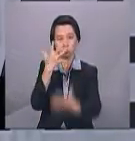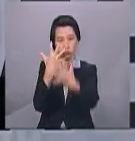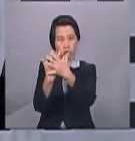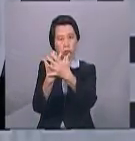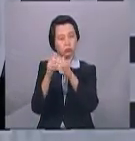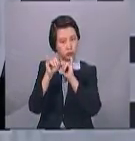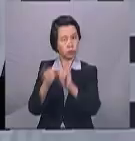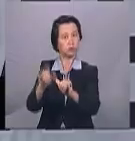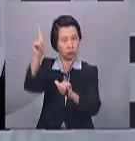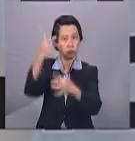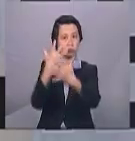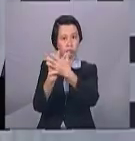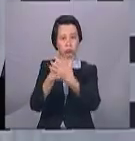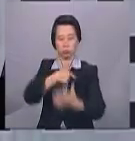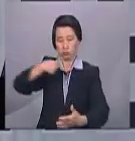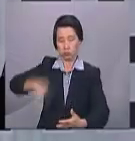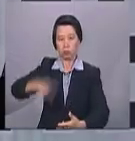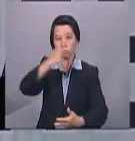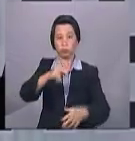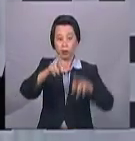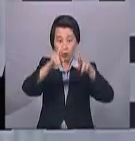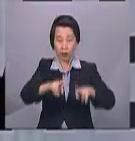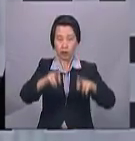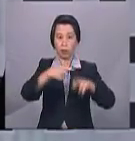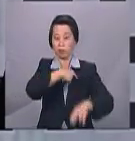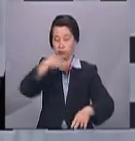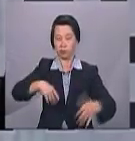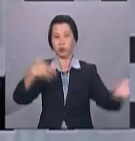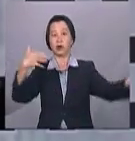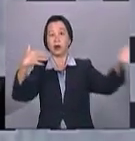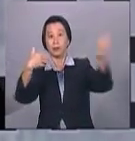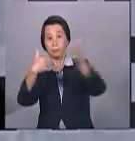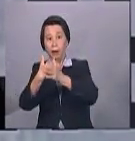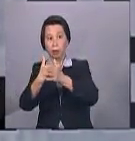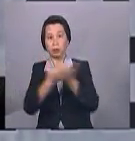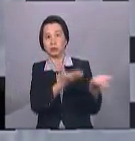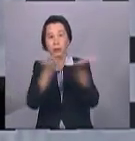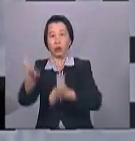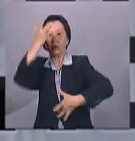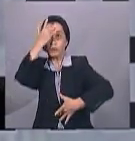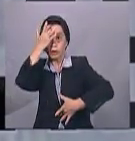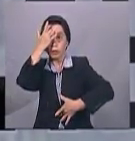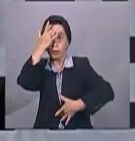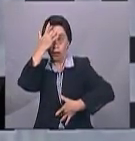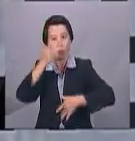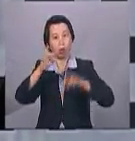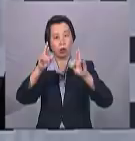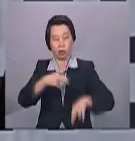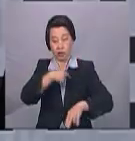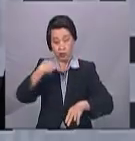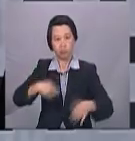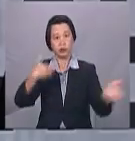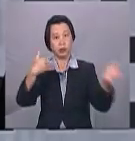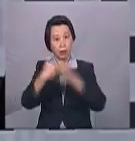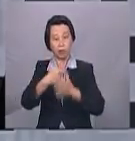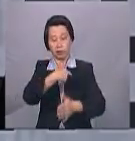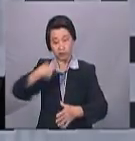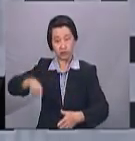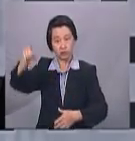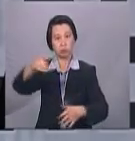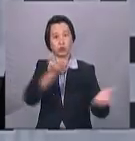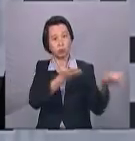tersebut, because rakyat China yang balik ke negara mereka membawa penyakit COVID. Jadi mereka juga